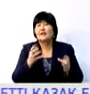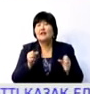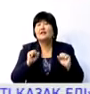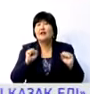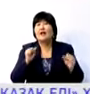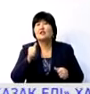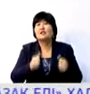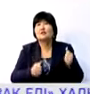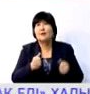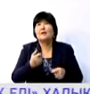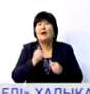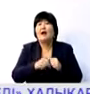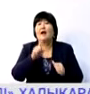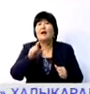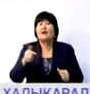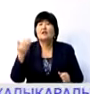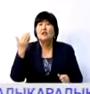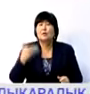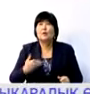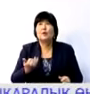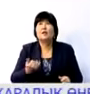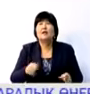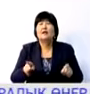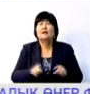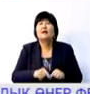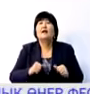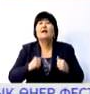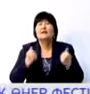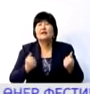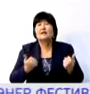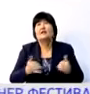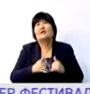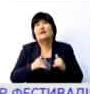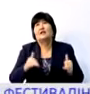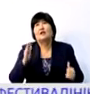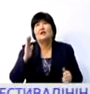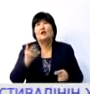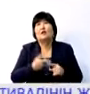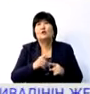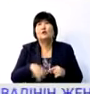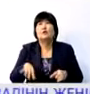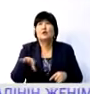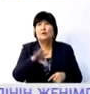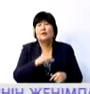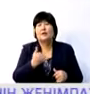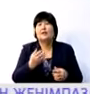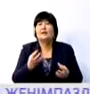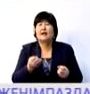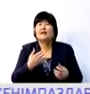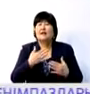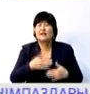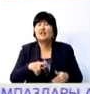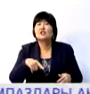спартакиада әрқайсының бойындағы жарысқа, күреске деген деңгейлерін көтереді. Сондықтан ұлттық банкке тағы да